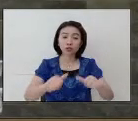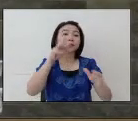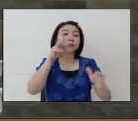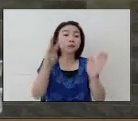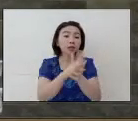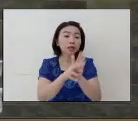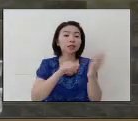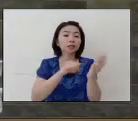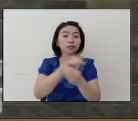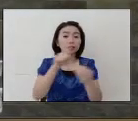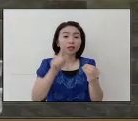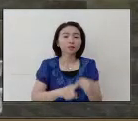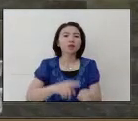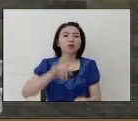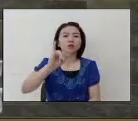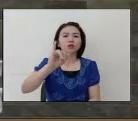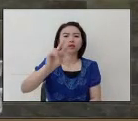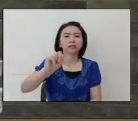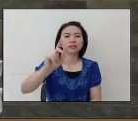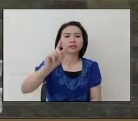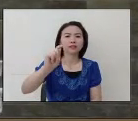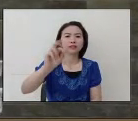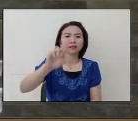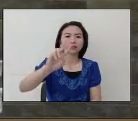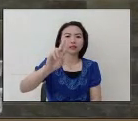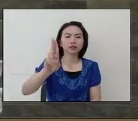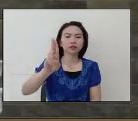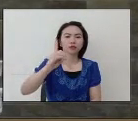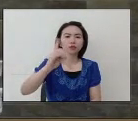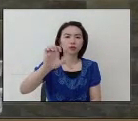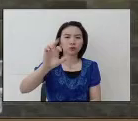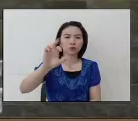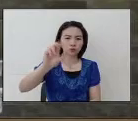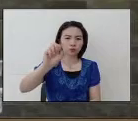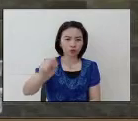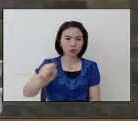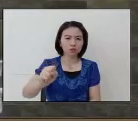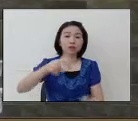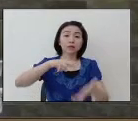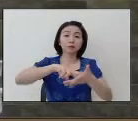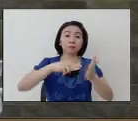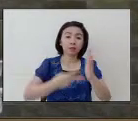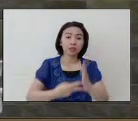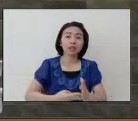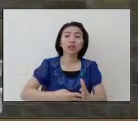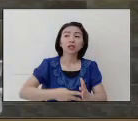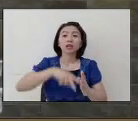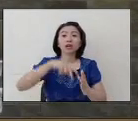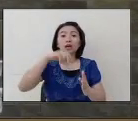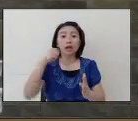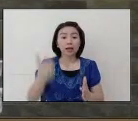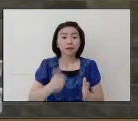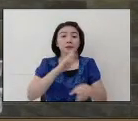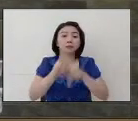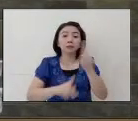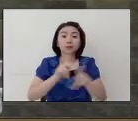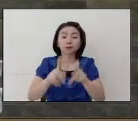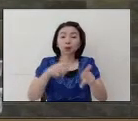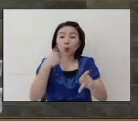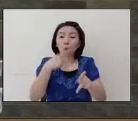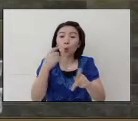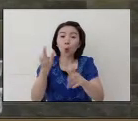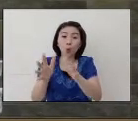alright? Karugtong ng intrusion, mga kapatid, wala pong iba kundi accumulations. Okay?